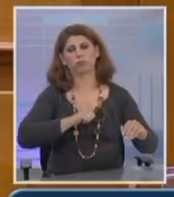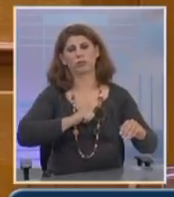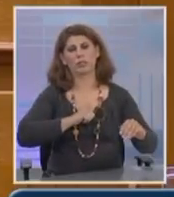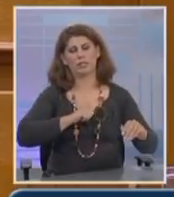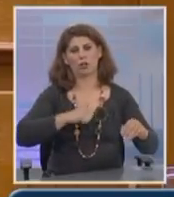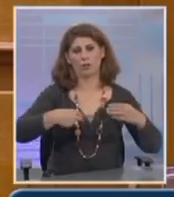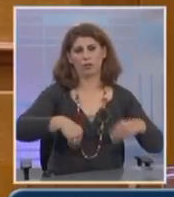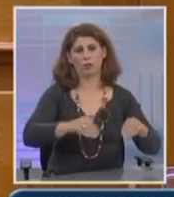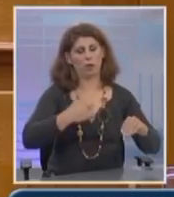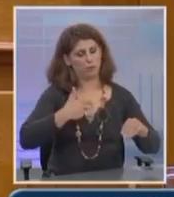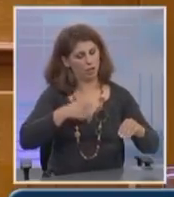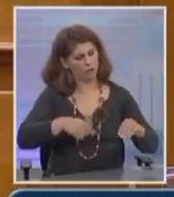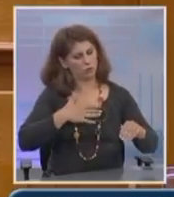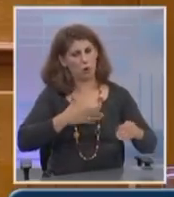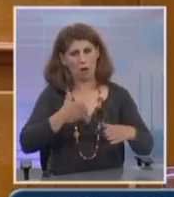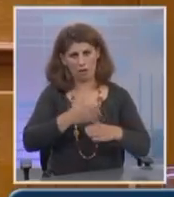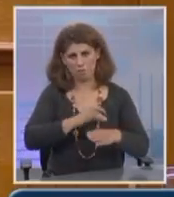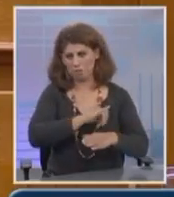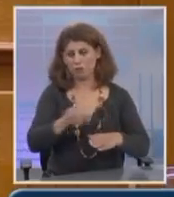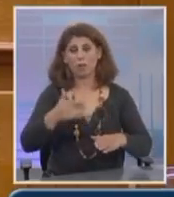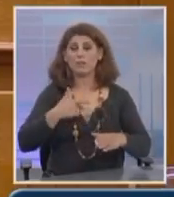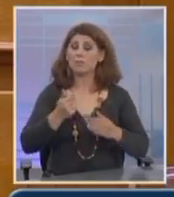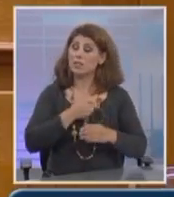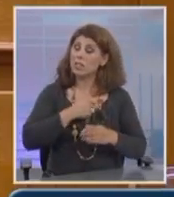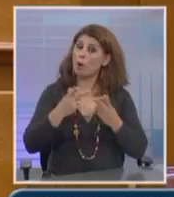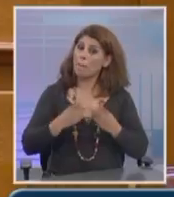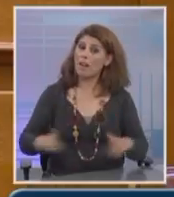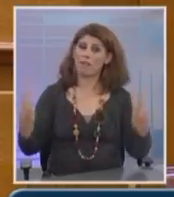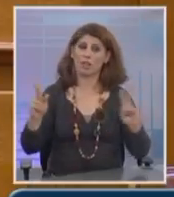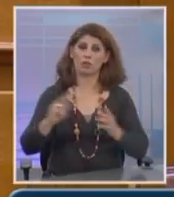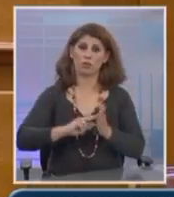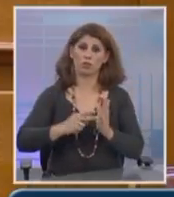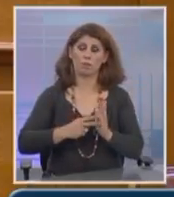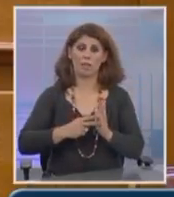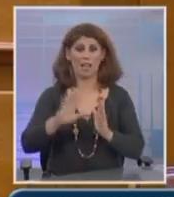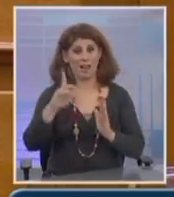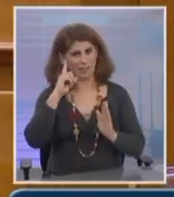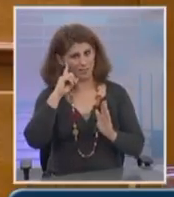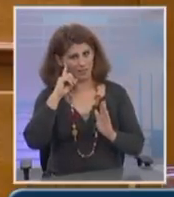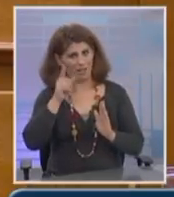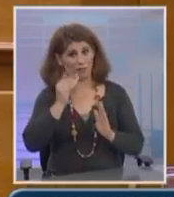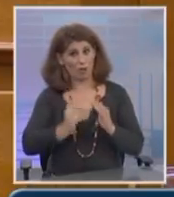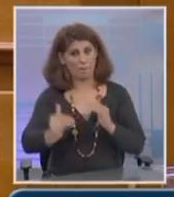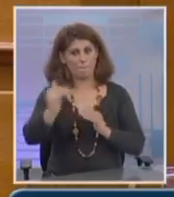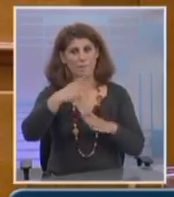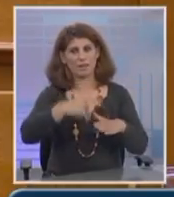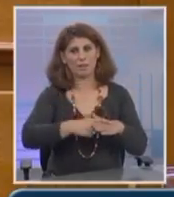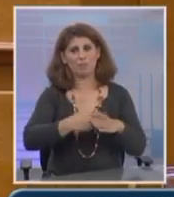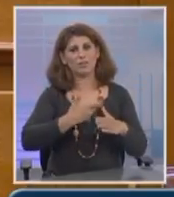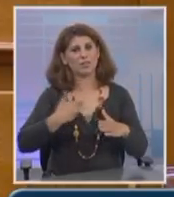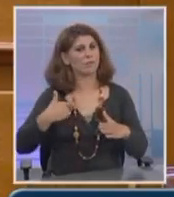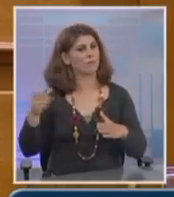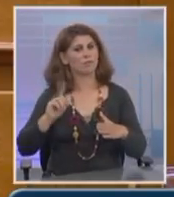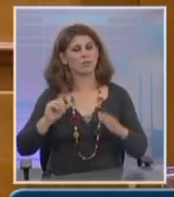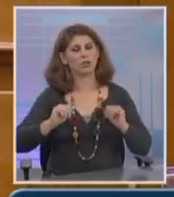προτίμησή σας μας. Εμείς πιστεύουμε στην απελευθέρωση της οικονομίας. Αλλά ξέρετε, τέτοιο υπερταμείο σε εμάς δεν